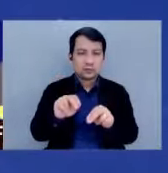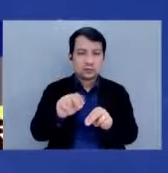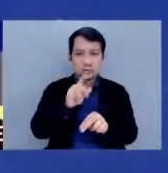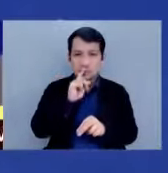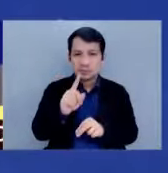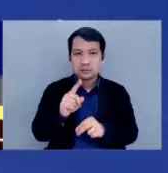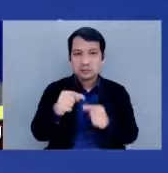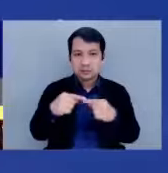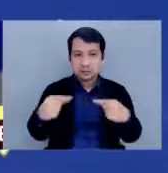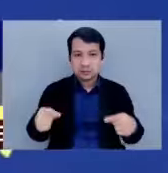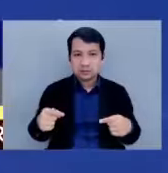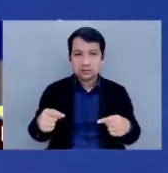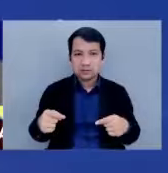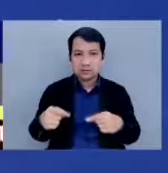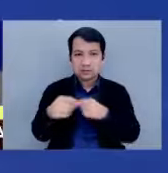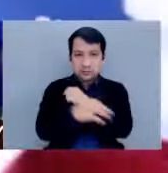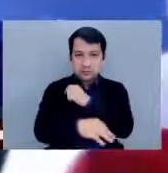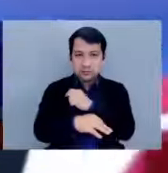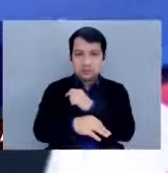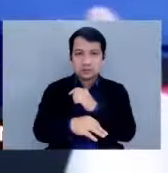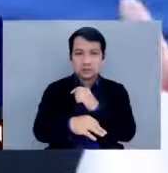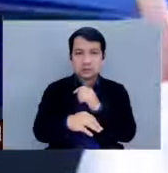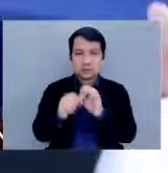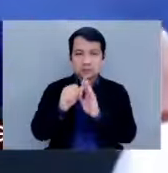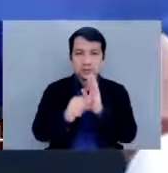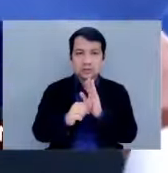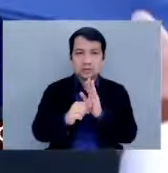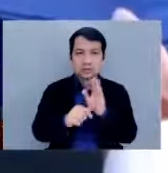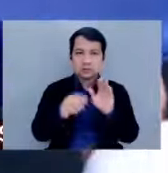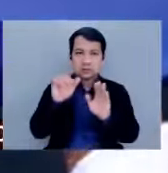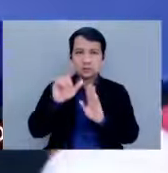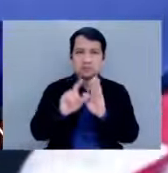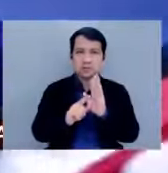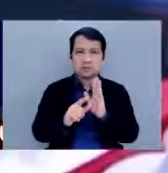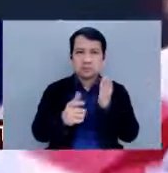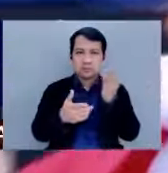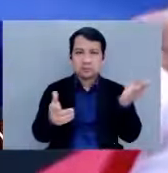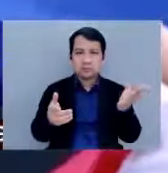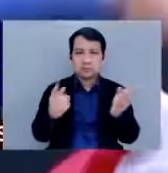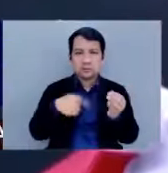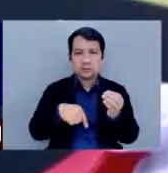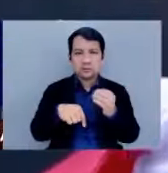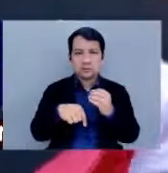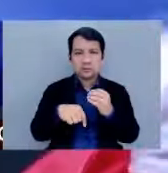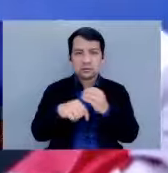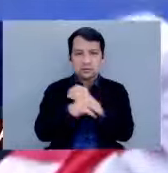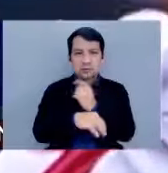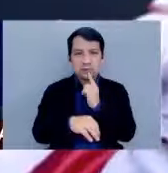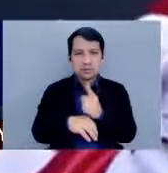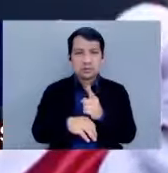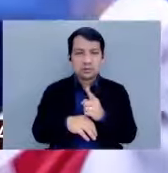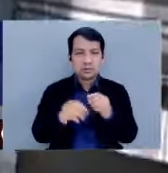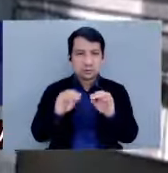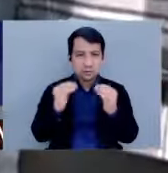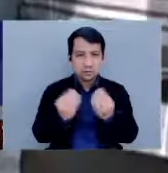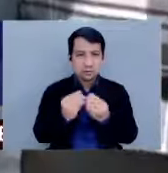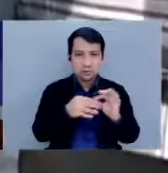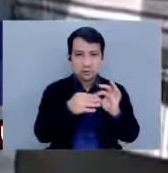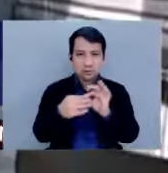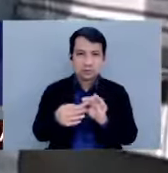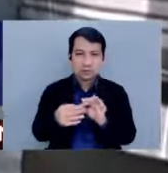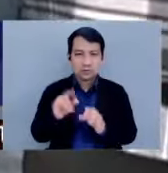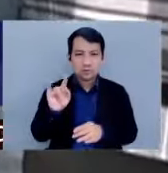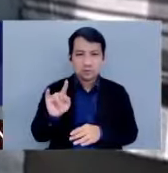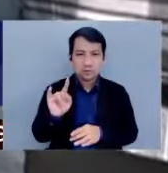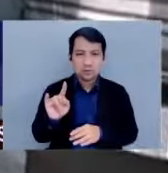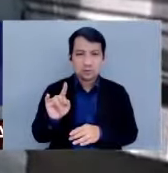ang Foreign Agents Bill. Ayon sa panukala, ituturing ng mga foreign agent ang mga organisasyon gaya ng media outlets na